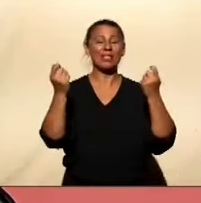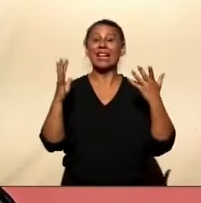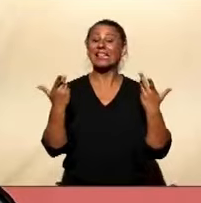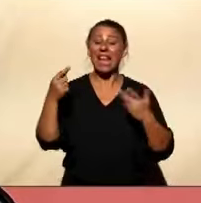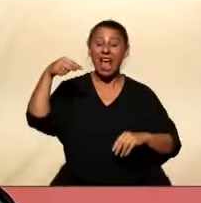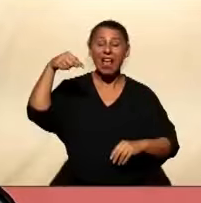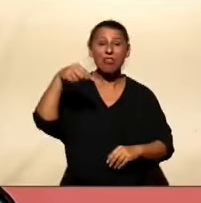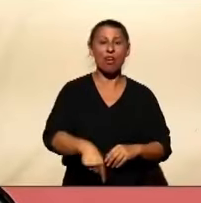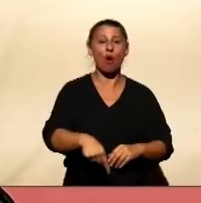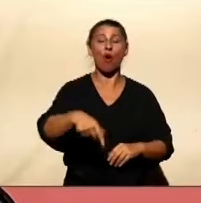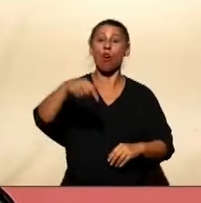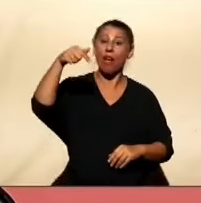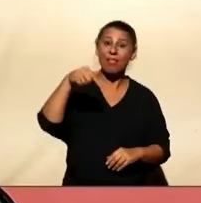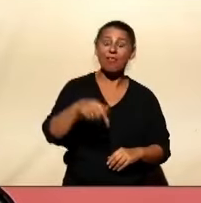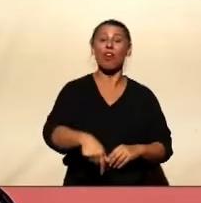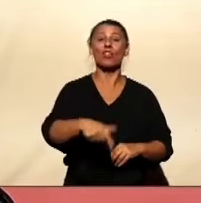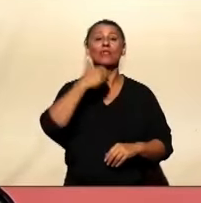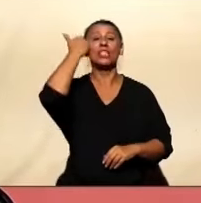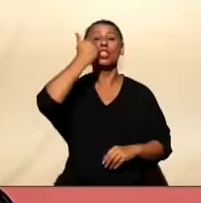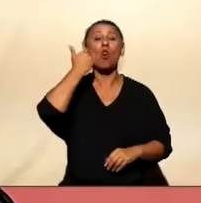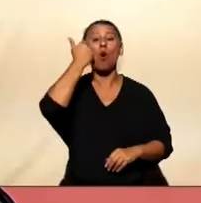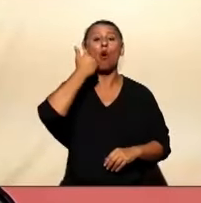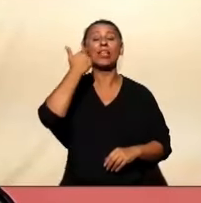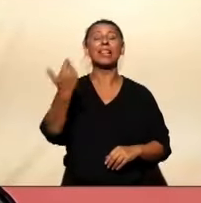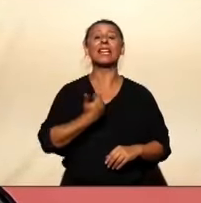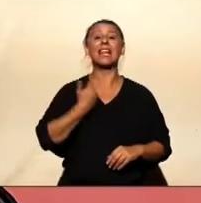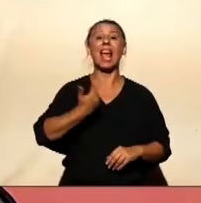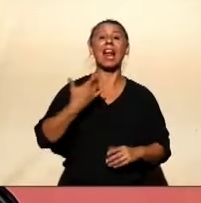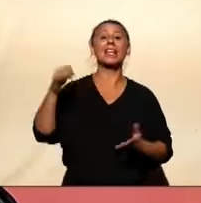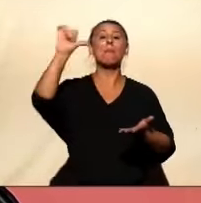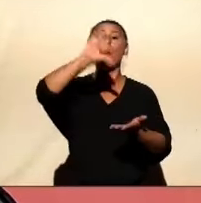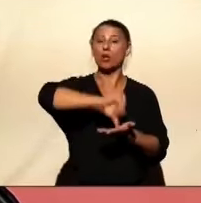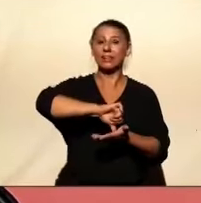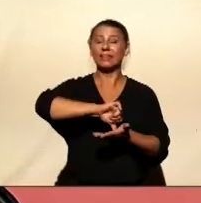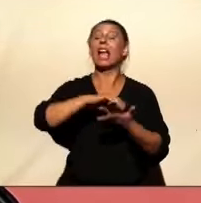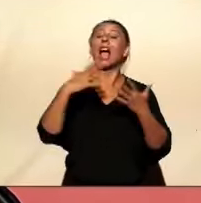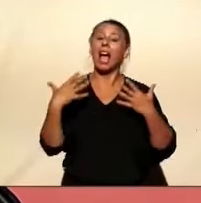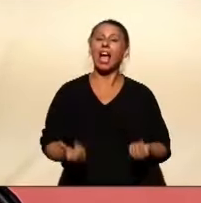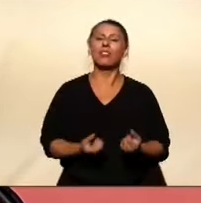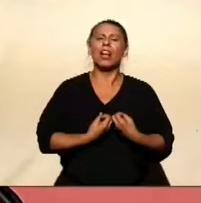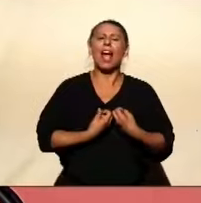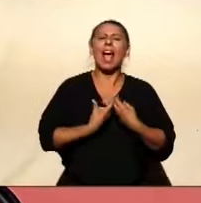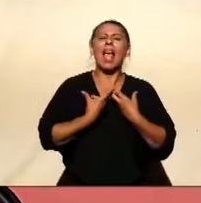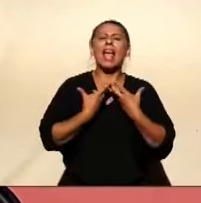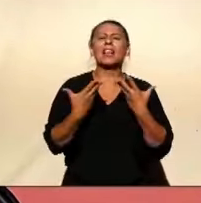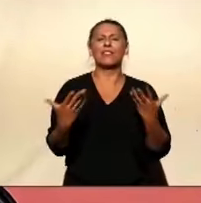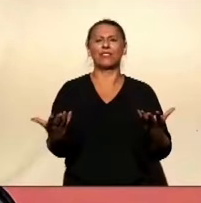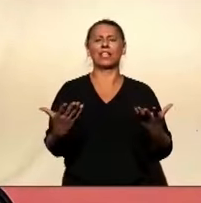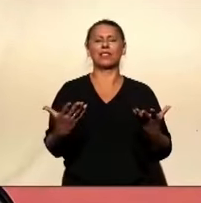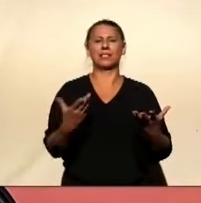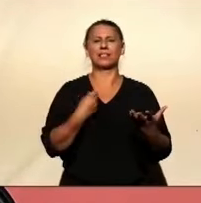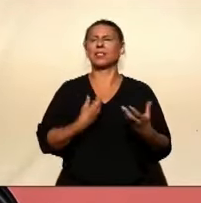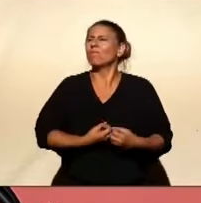εδώ, σε αυτή την κόκκινη νεανική πολιτεία, βρίσκουν έκφραση τα